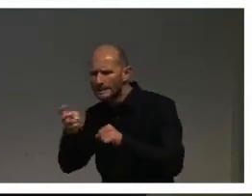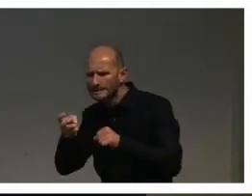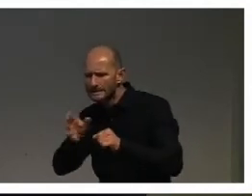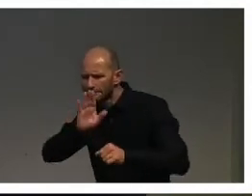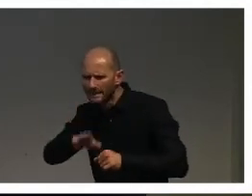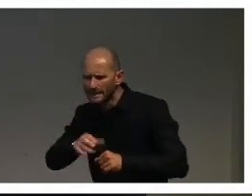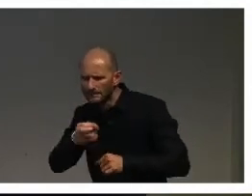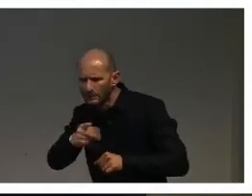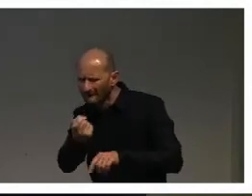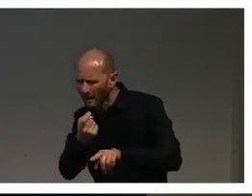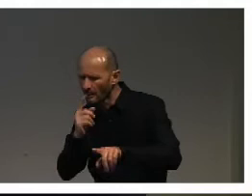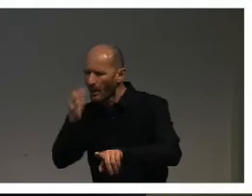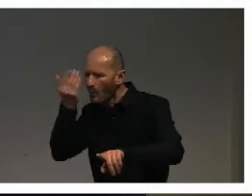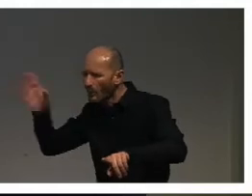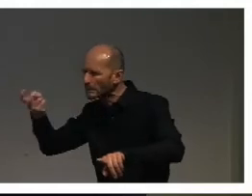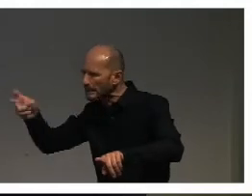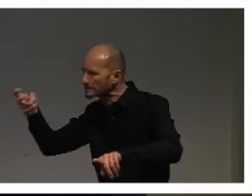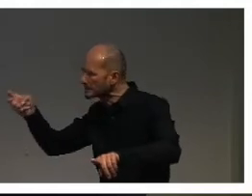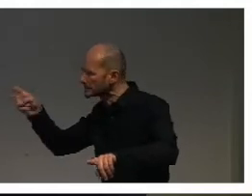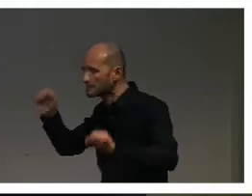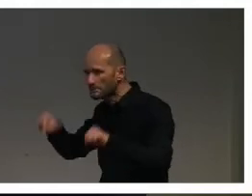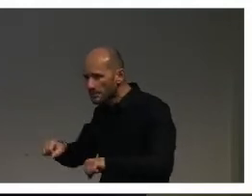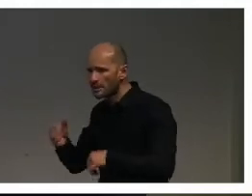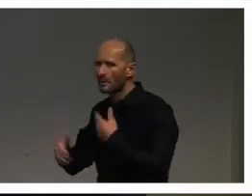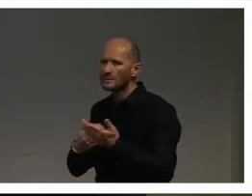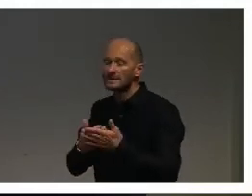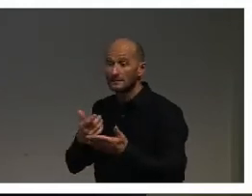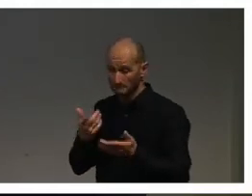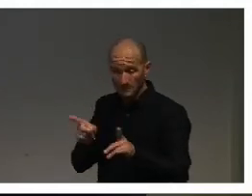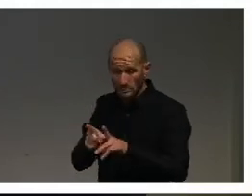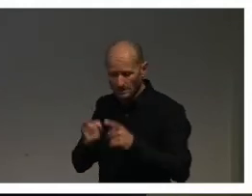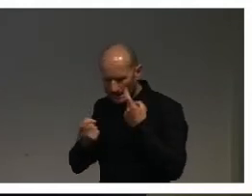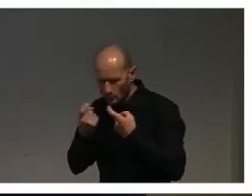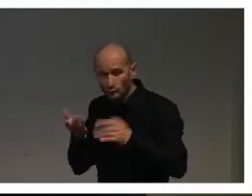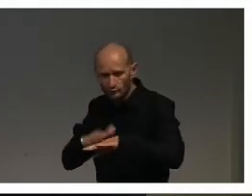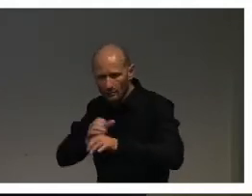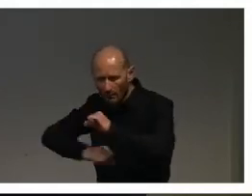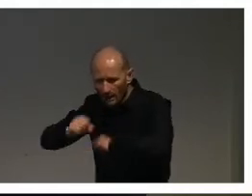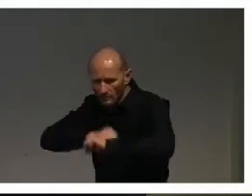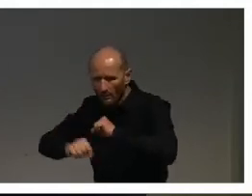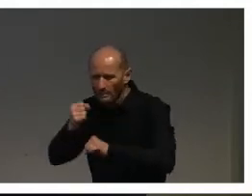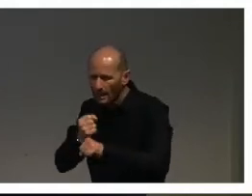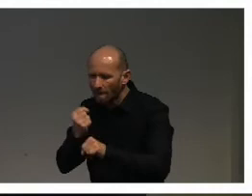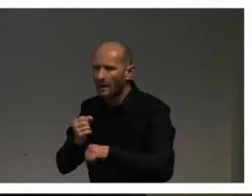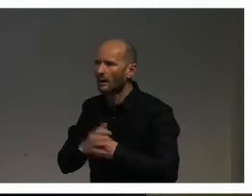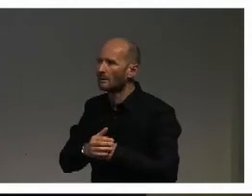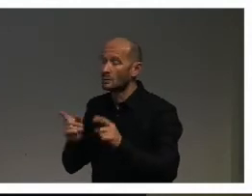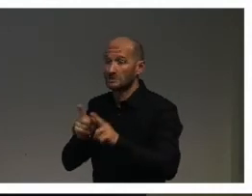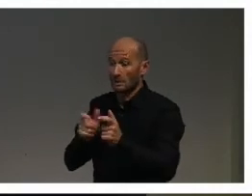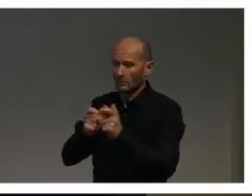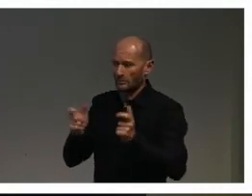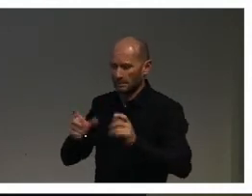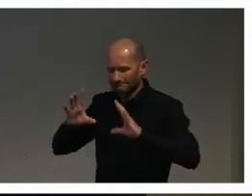parler, mais aussi de la manière dont l'organisation du travail, dont la place de l'entreprise dans un système économique peut avoir aussi un certain nombre de